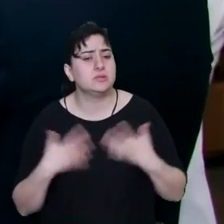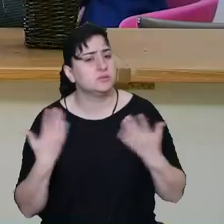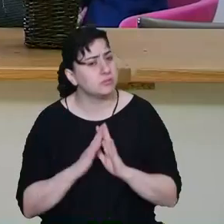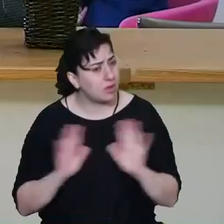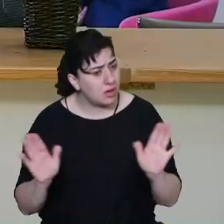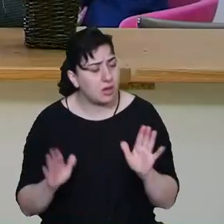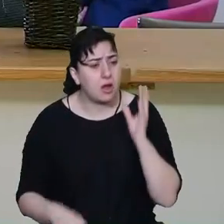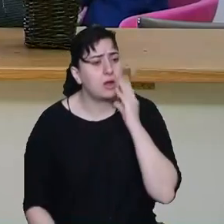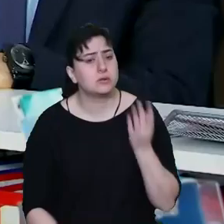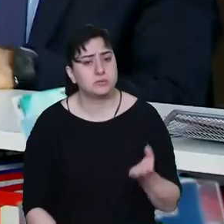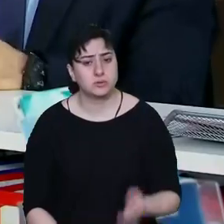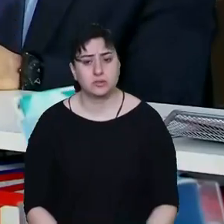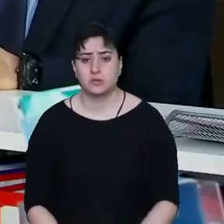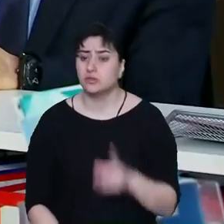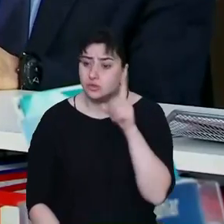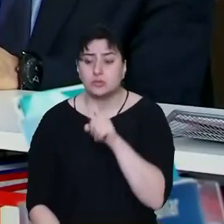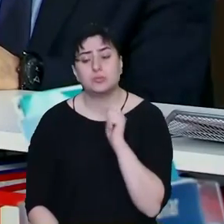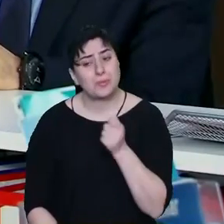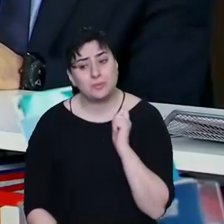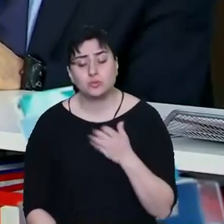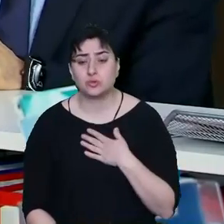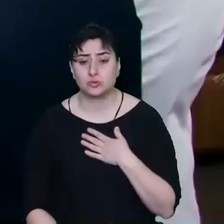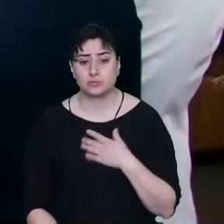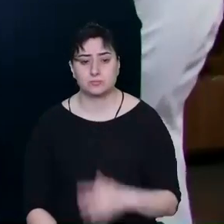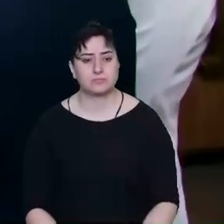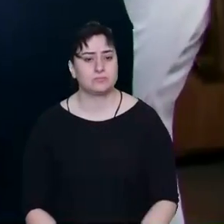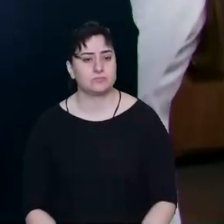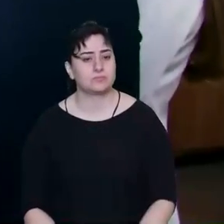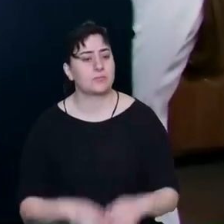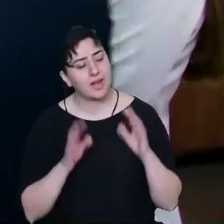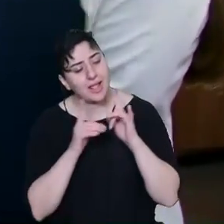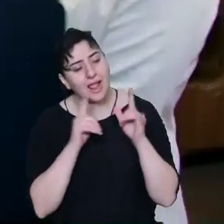Erdem ya. Anlamıyor musun? Ama sormak zorundayım abiciğim. Anladım.